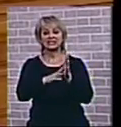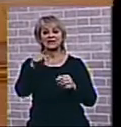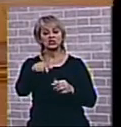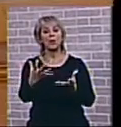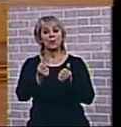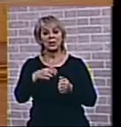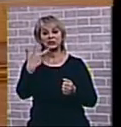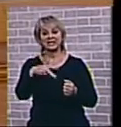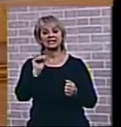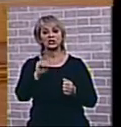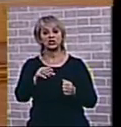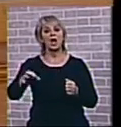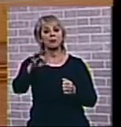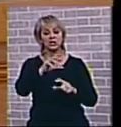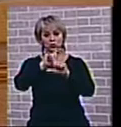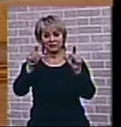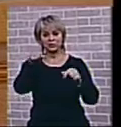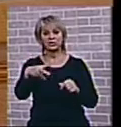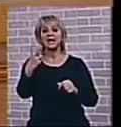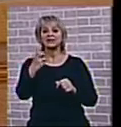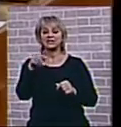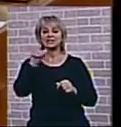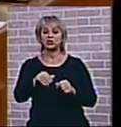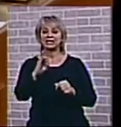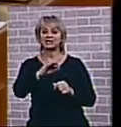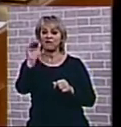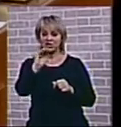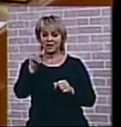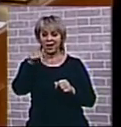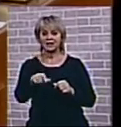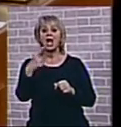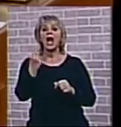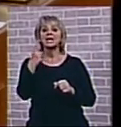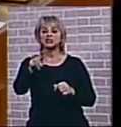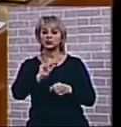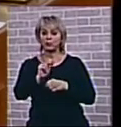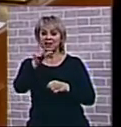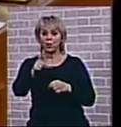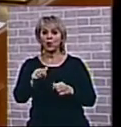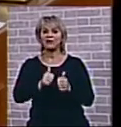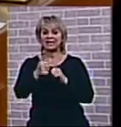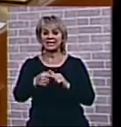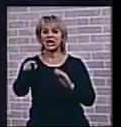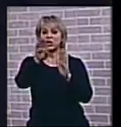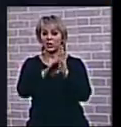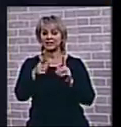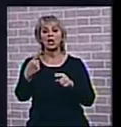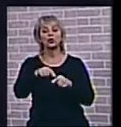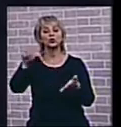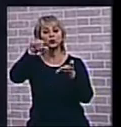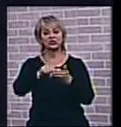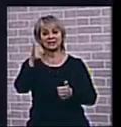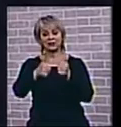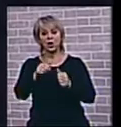из них получат 30 тысяч из областного бюджета и 200 тысяч из федерального. 11 педагогов, лидеров рейтинга, которые участвовали